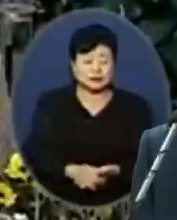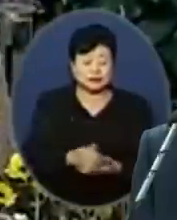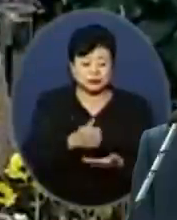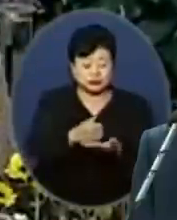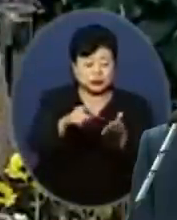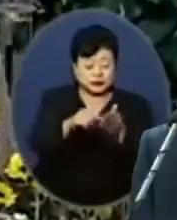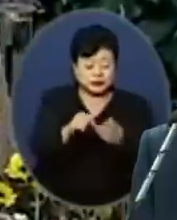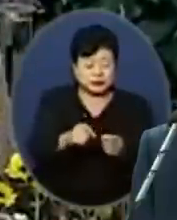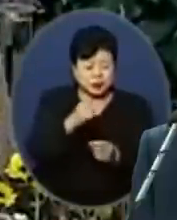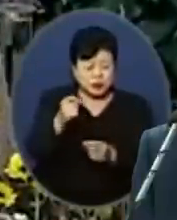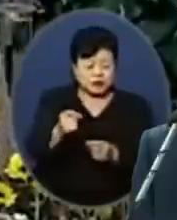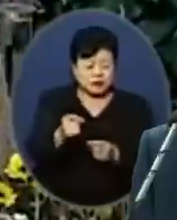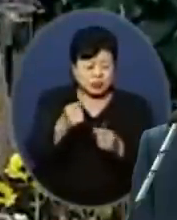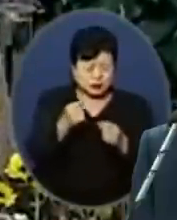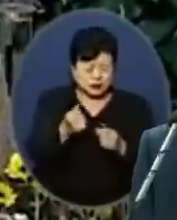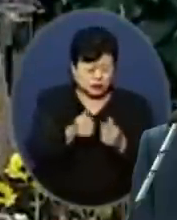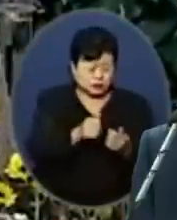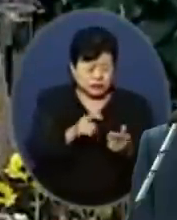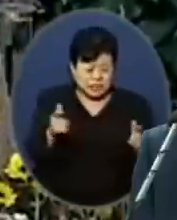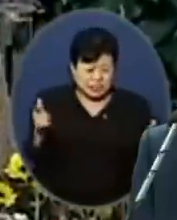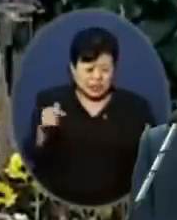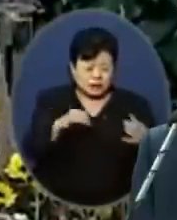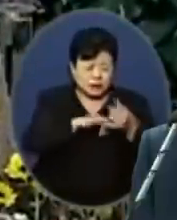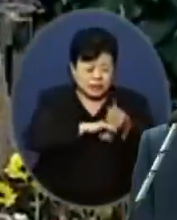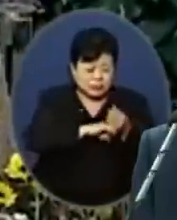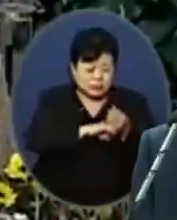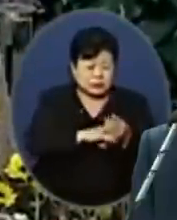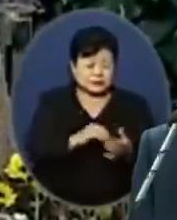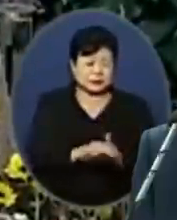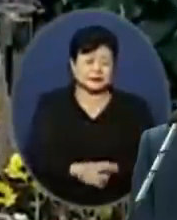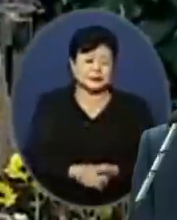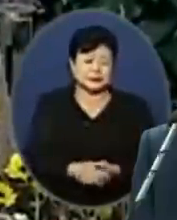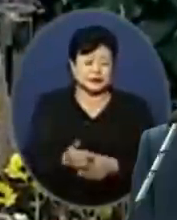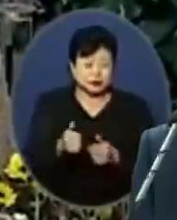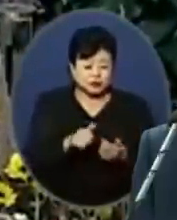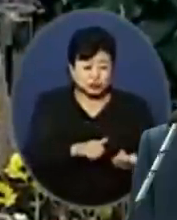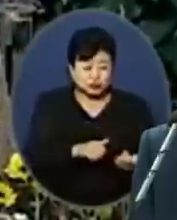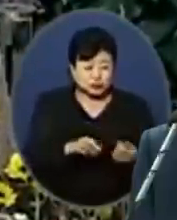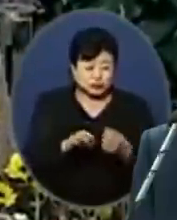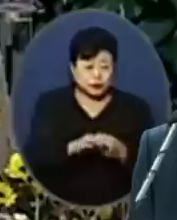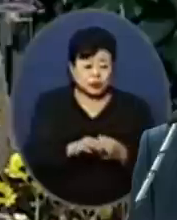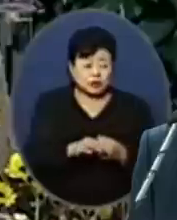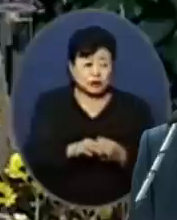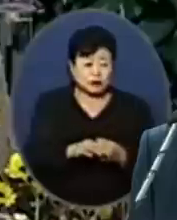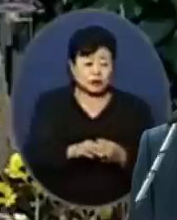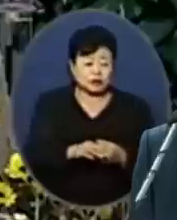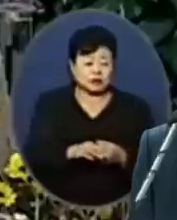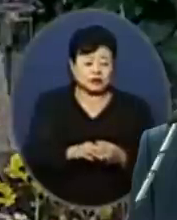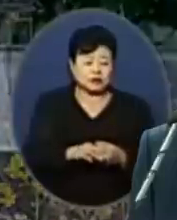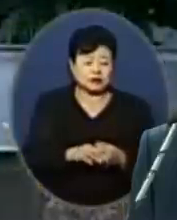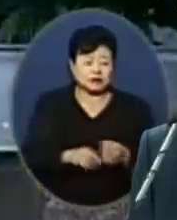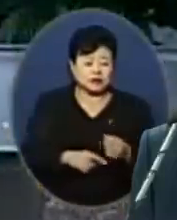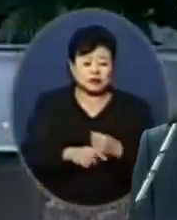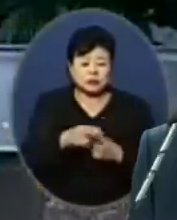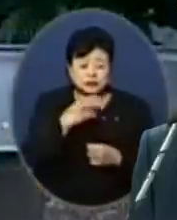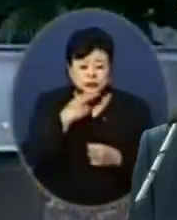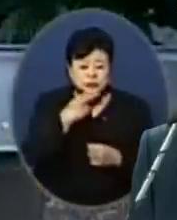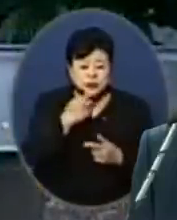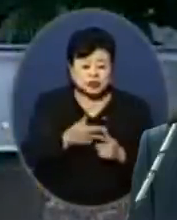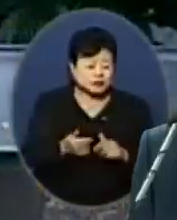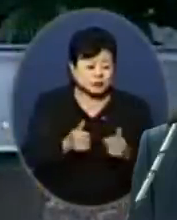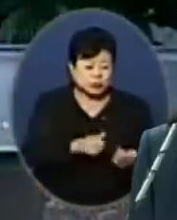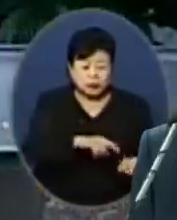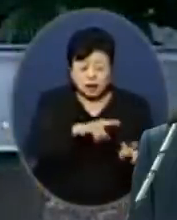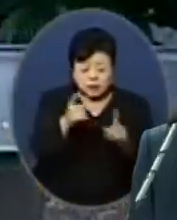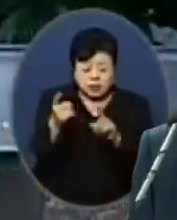주를 믿는 자는 영원히 죽지 않는다고 약속해 주시니 죽음을 두려워할 이유가 없는 것입니다. 예수님이